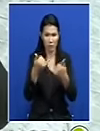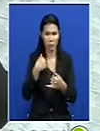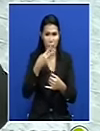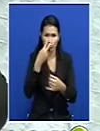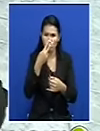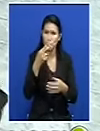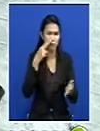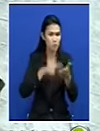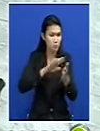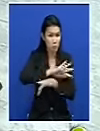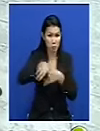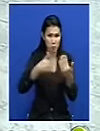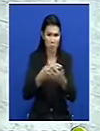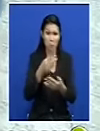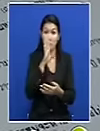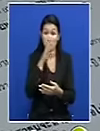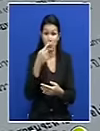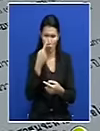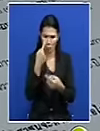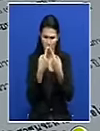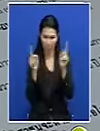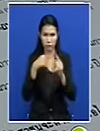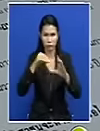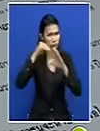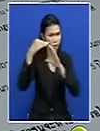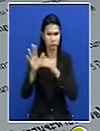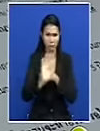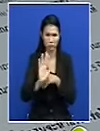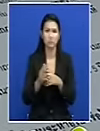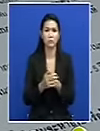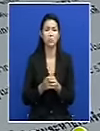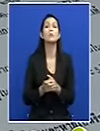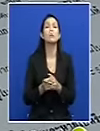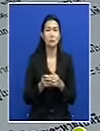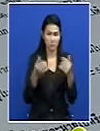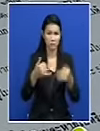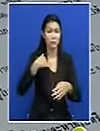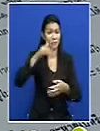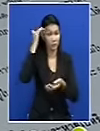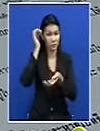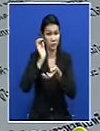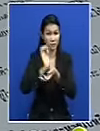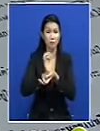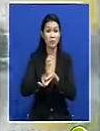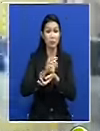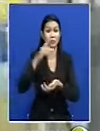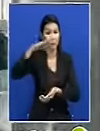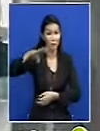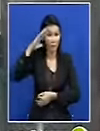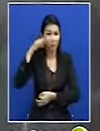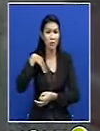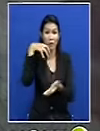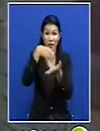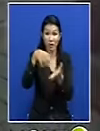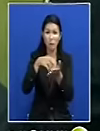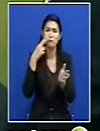จดหมายทุกฉบับถ้าผิดปกติให้ระงับการจ่ายครับส่วนผู้บัญชาการมณฑลทหารบกที่33ให้ข้อมูลว่าจดหม